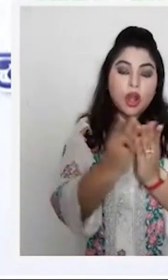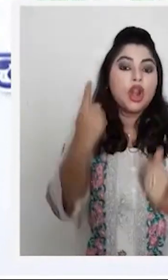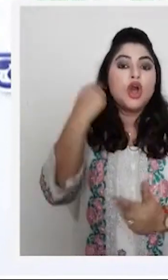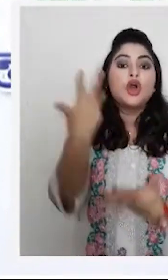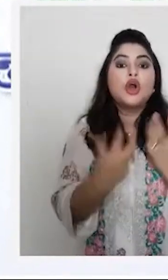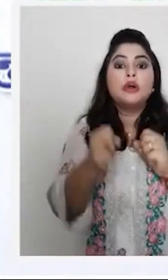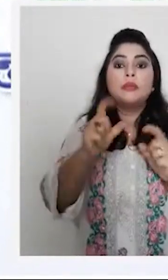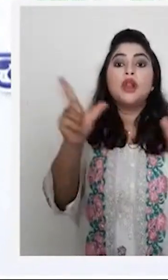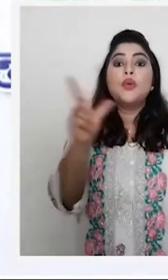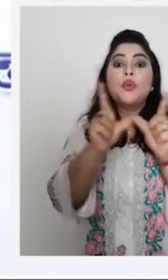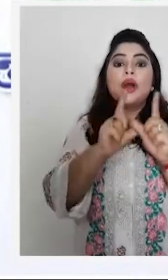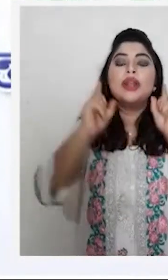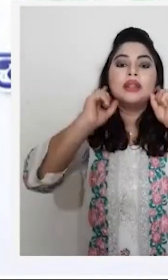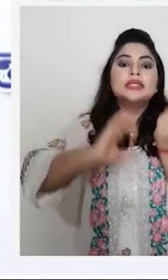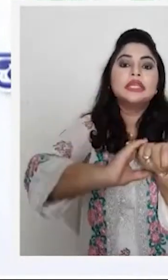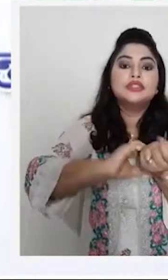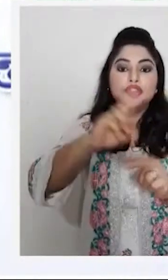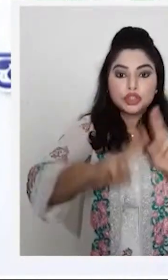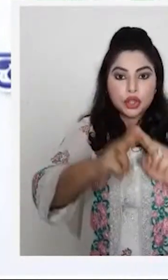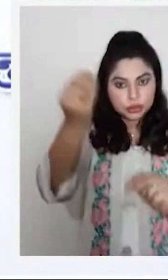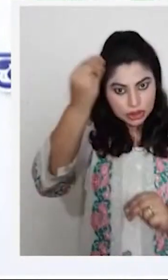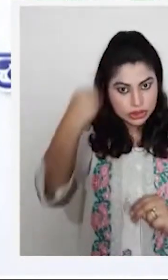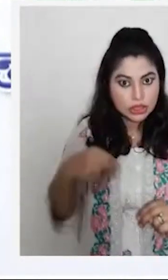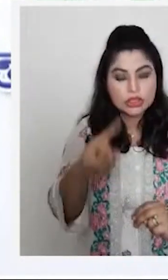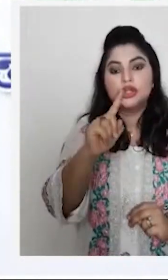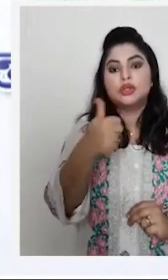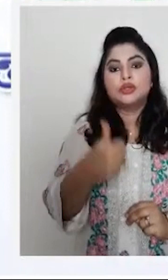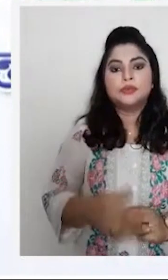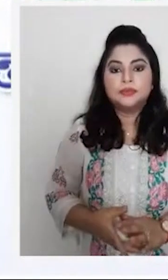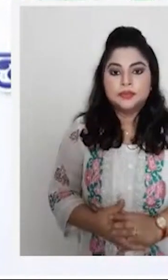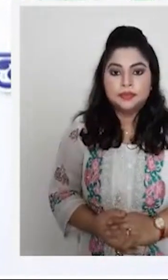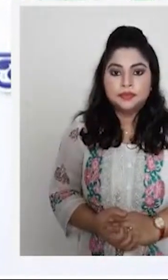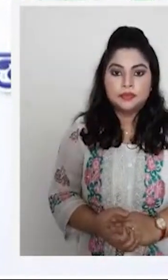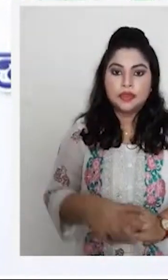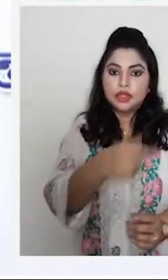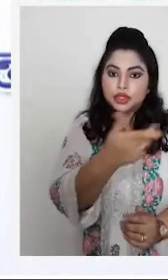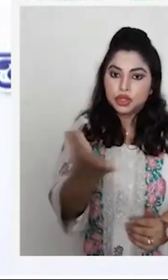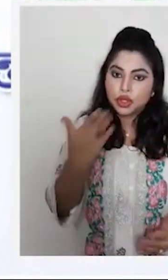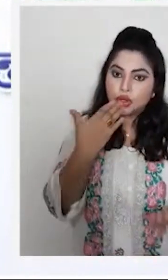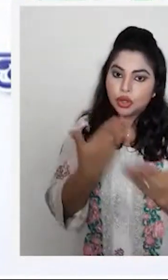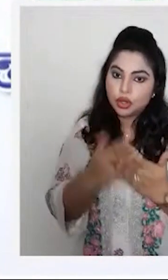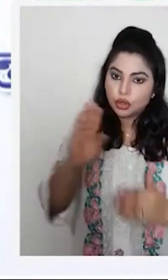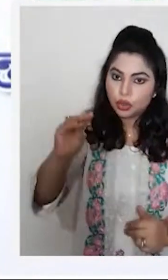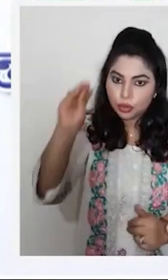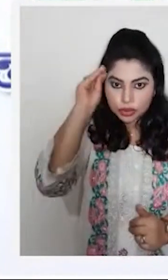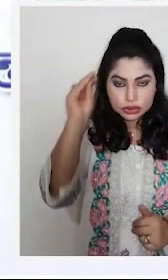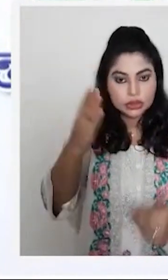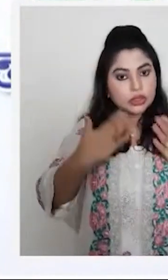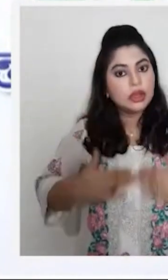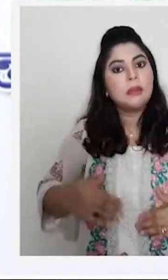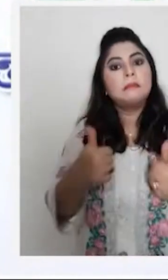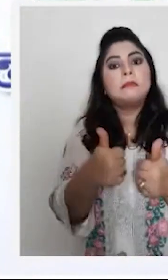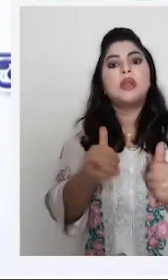4,40,290 জন। দক্ষিণ এশিয়া পরিস্থিতি এবং বিশ্ব পরিস্থিতি সূত্র সিচুয়েশন রিপোর্ট বিশ্ব স্বাস্থ্য সংস্থা 17 জুন 2020।